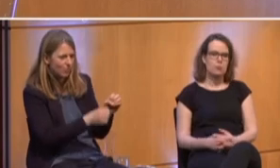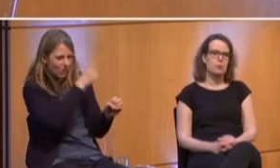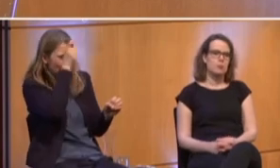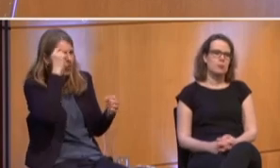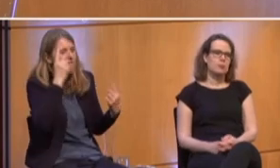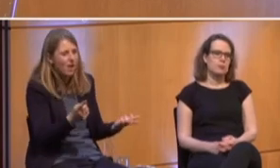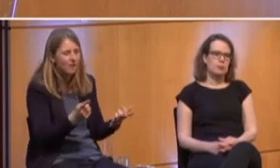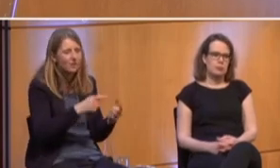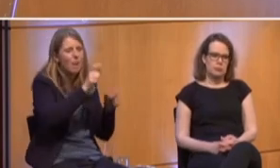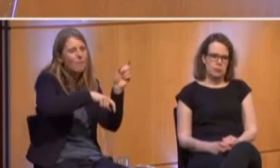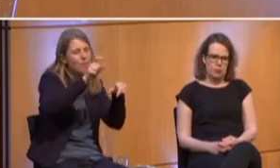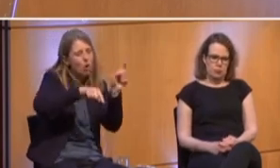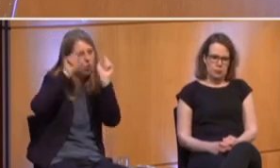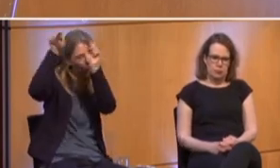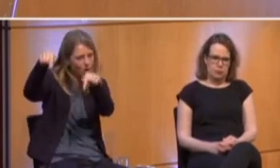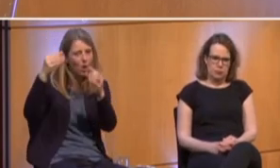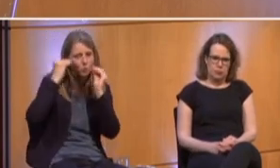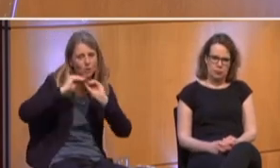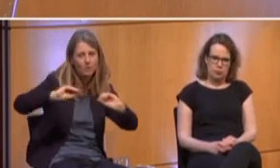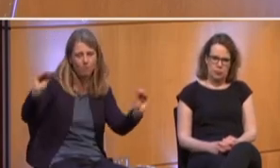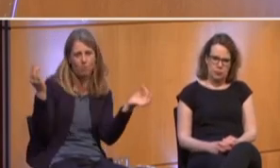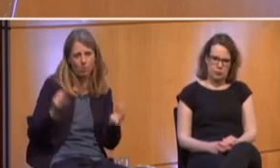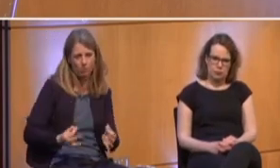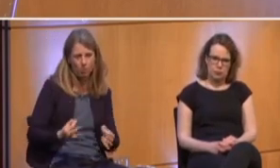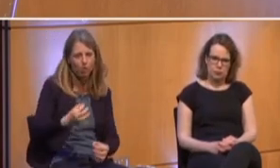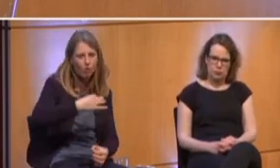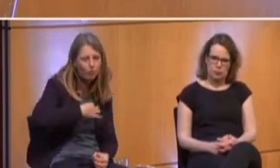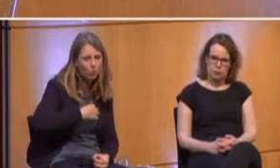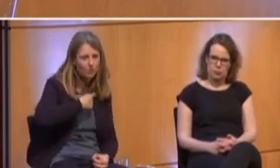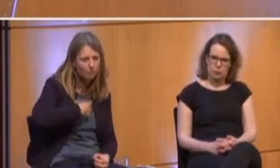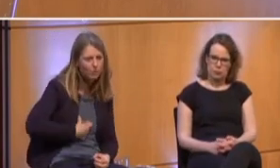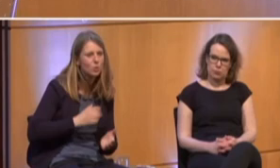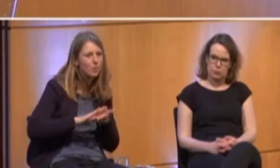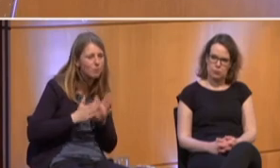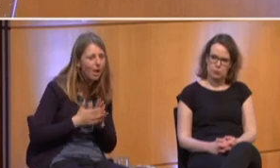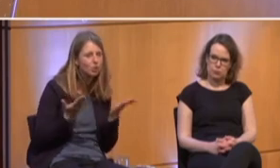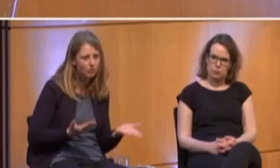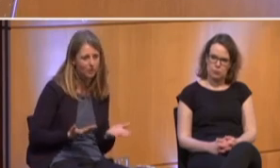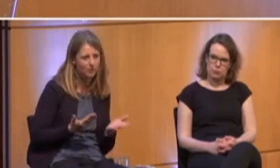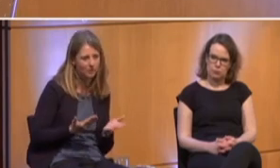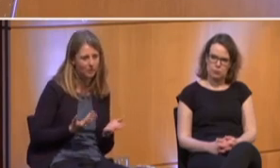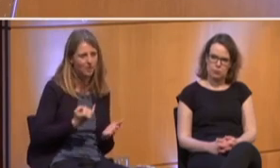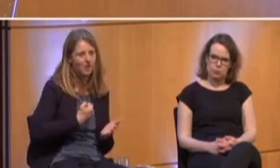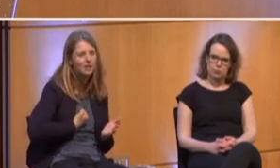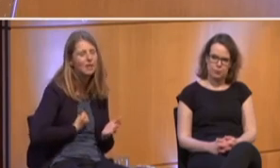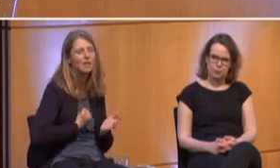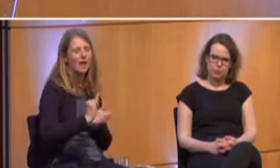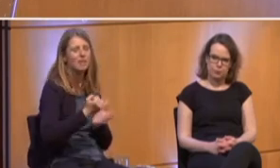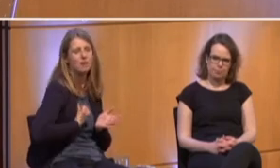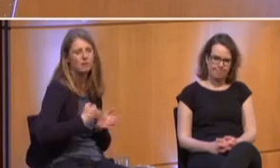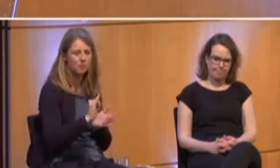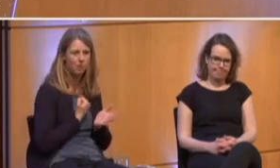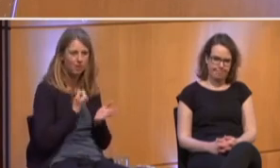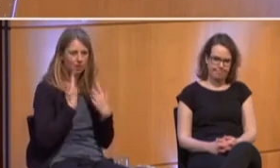leisten. Aber dass es möglicherweise für uns alle sehr praktisch sein könnte, irgendeine Form von E-Identity zu haben, mit der wir